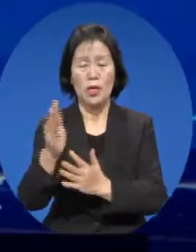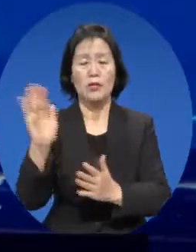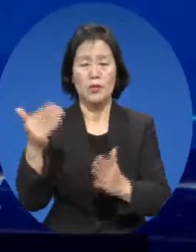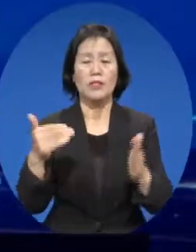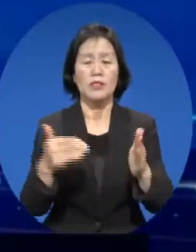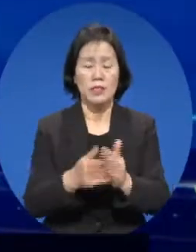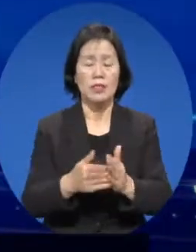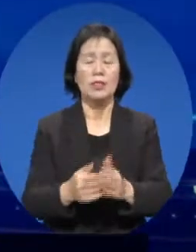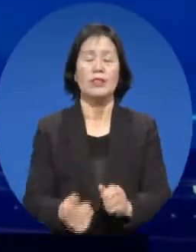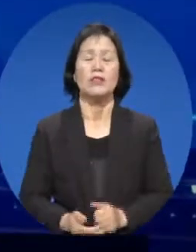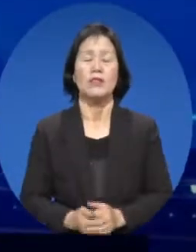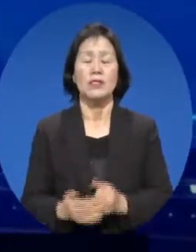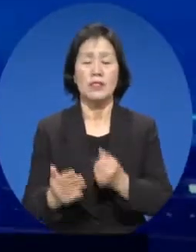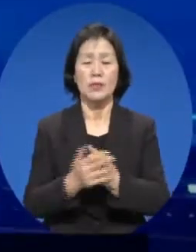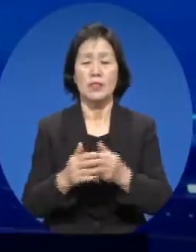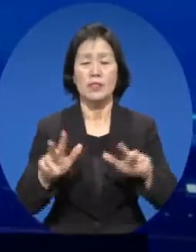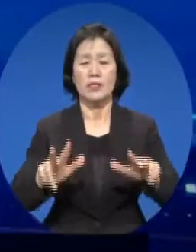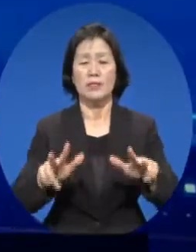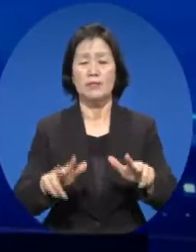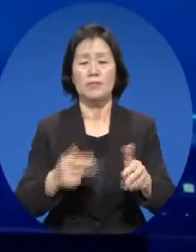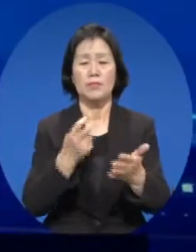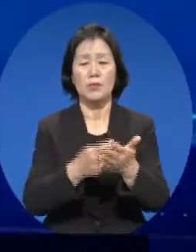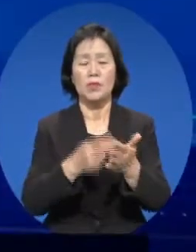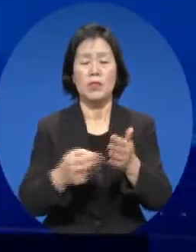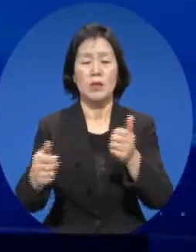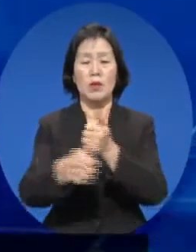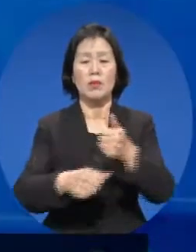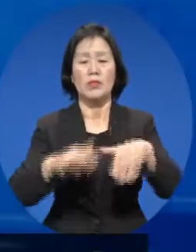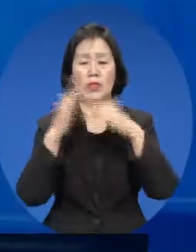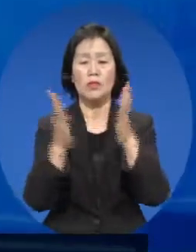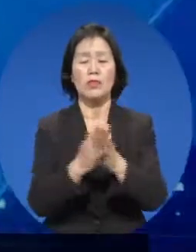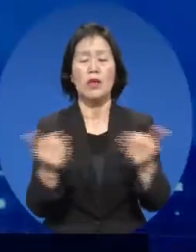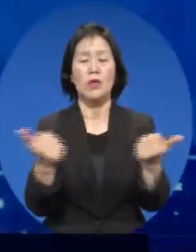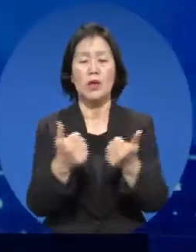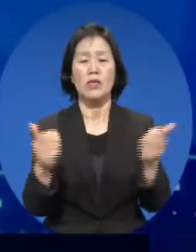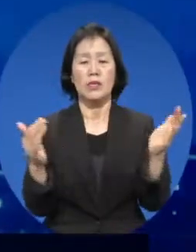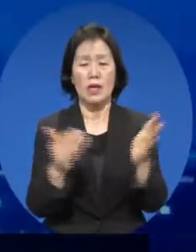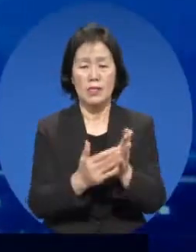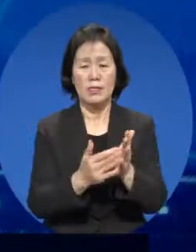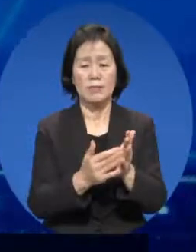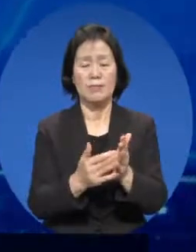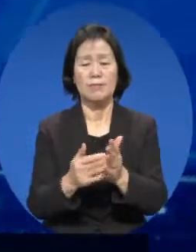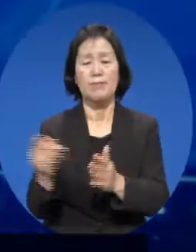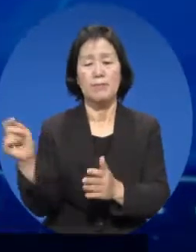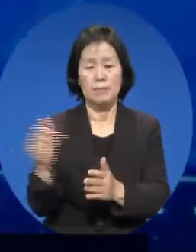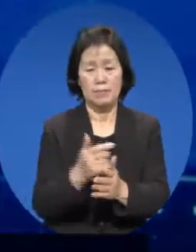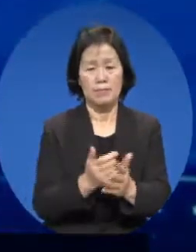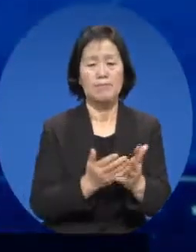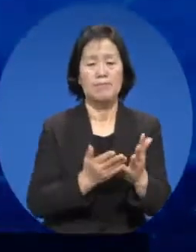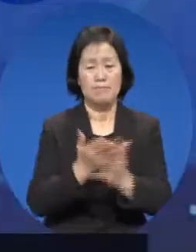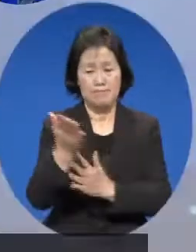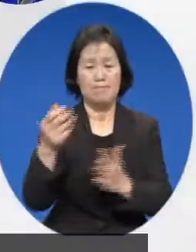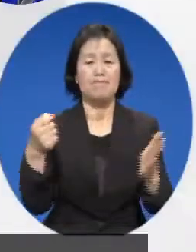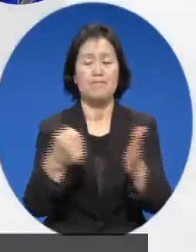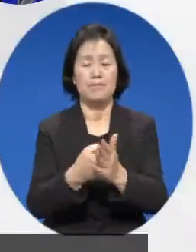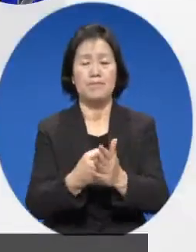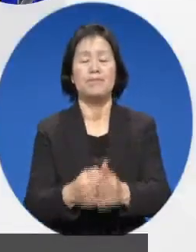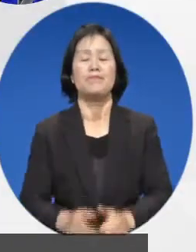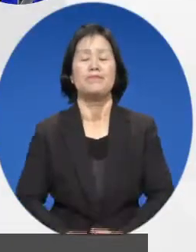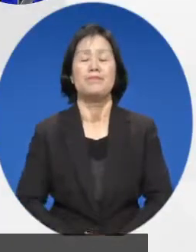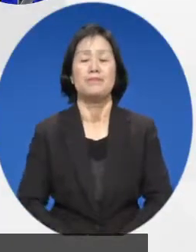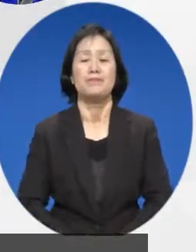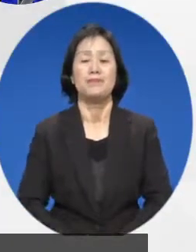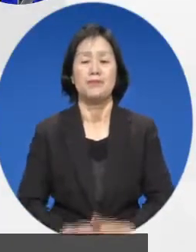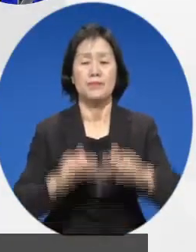셈이죠 그러면서 지금 법제사법위원회 전체회의 까지 일사천리로 지금 의결이 되어있는 상황입니다 이